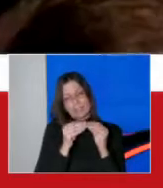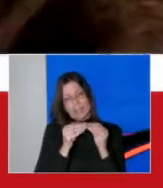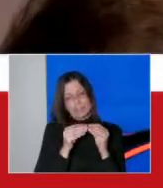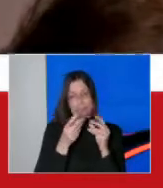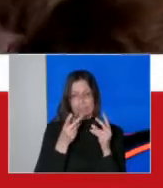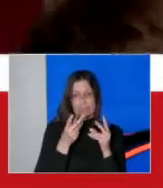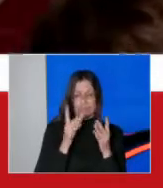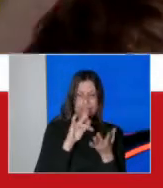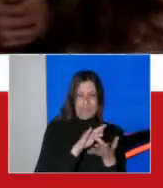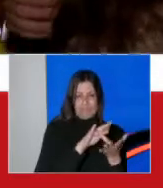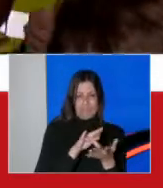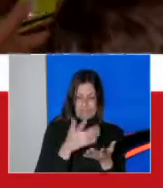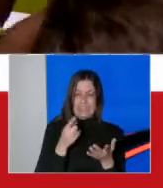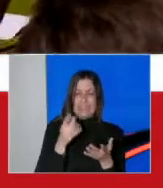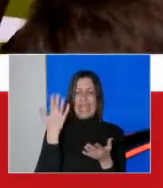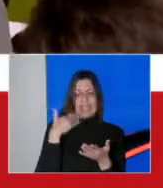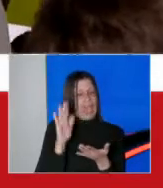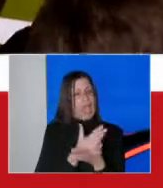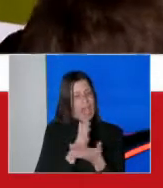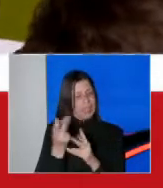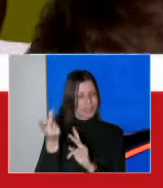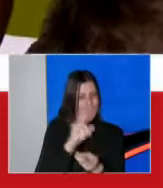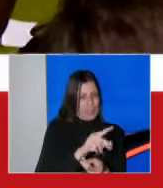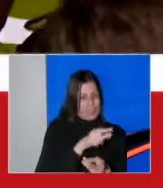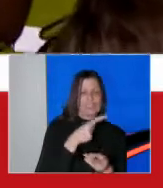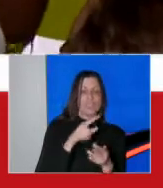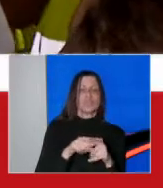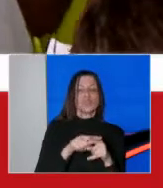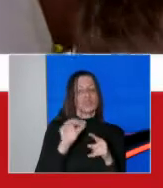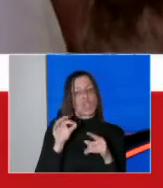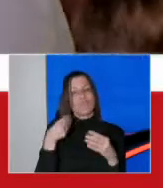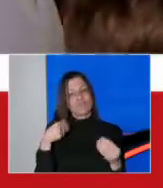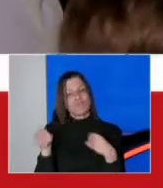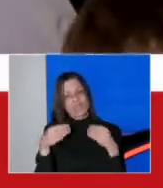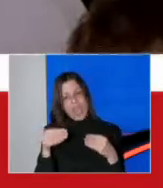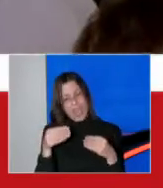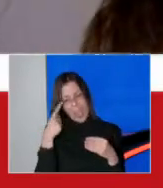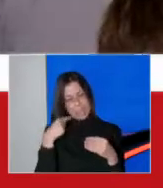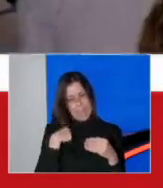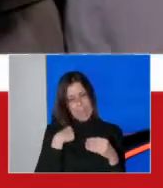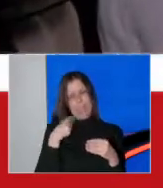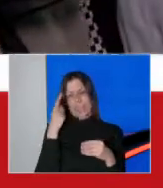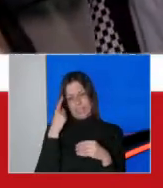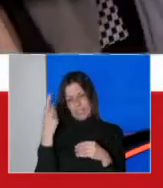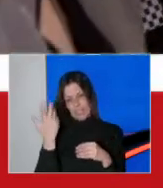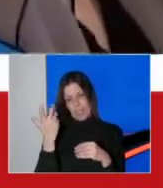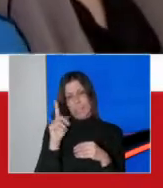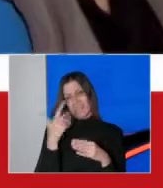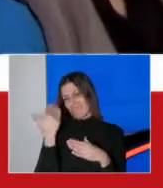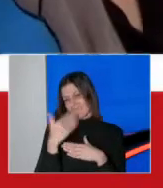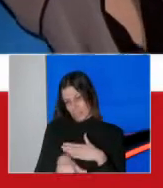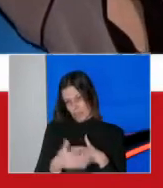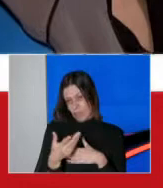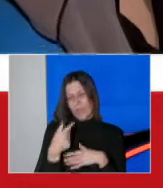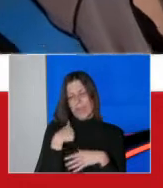תחולתו. אז זו הייתה החלטה, היא מין סוג של פשרה, בעיניי מאוד סבירה, אבל בסופו של